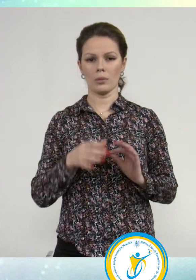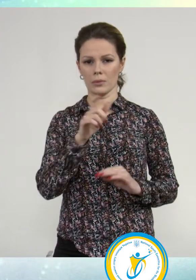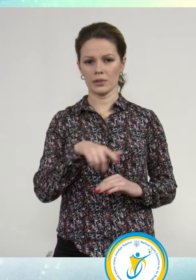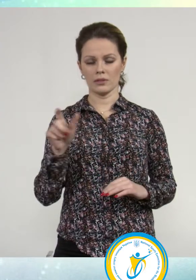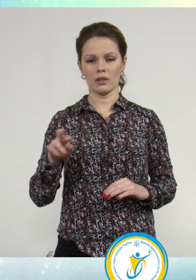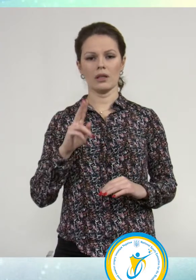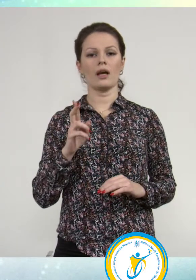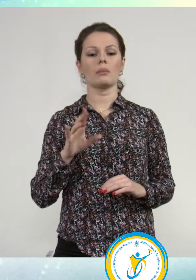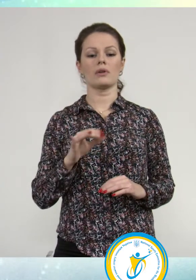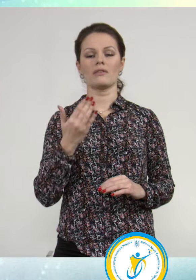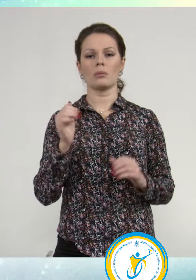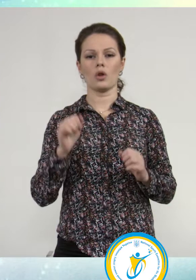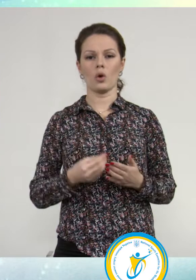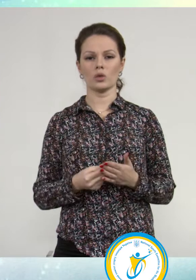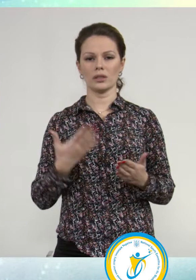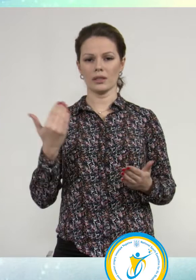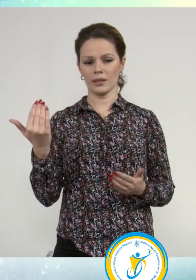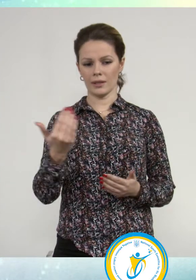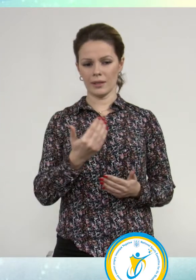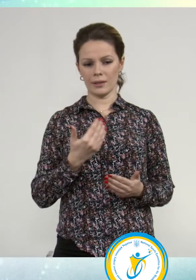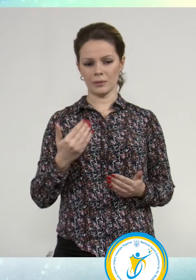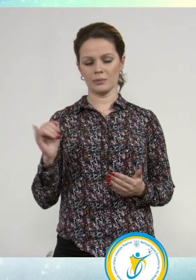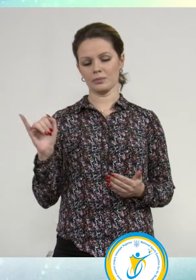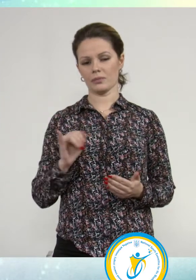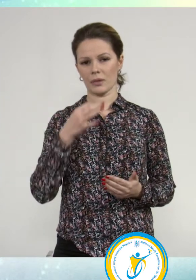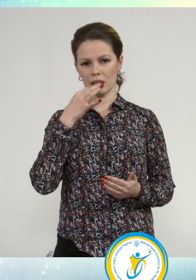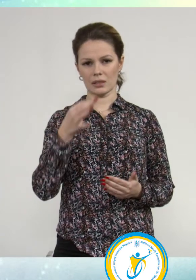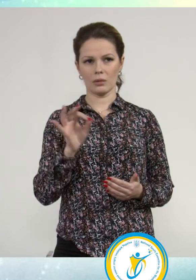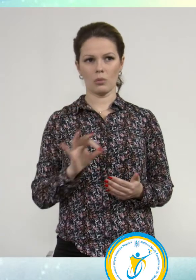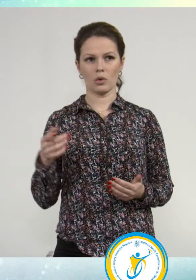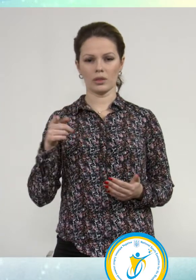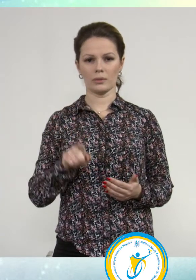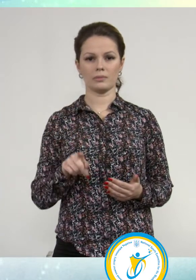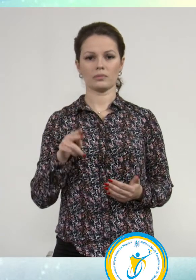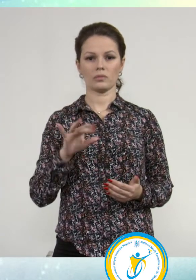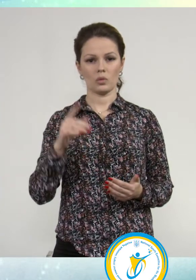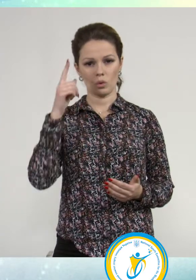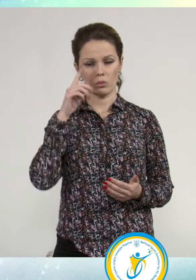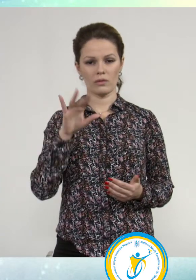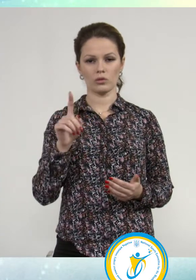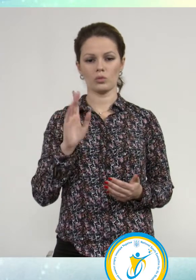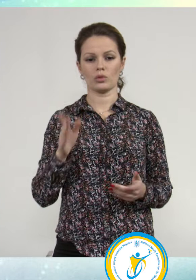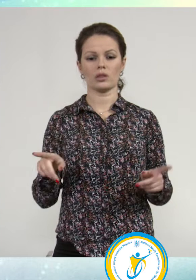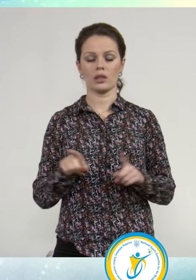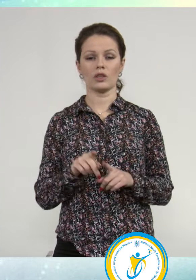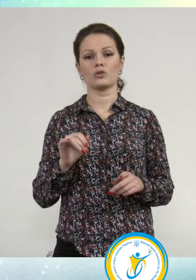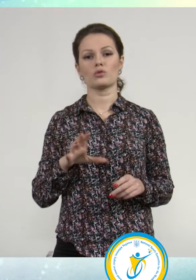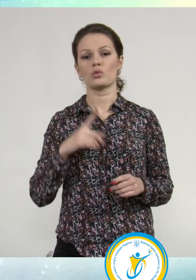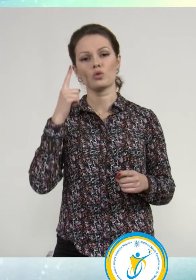могли оцінити їх, ну і сказати про те, чи думали ви, що буде так, чи думали, можливо, що буде